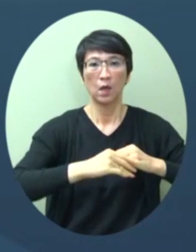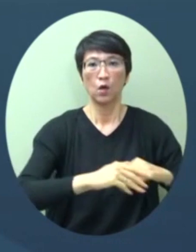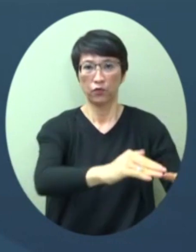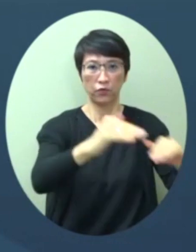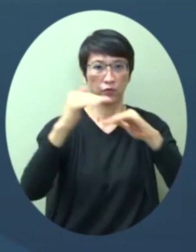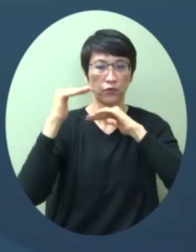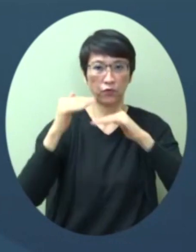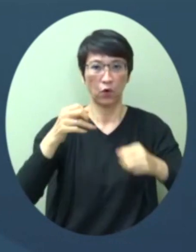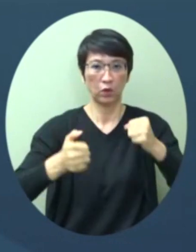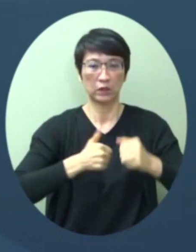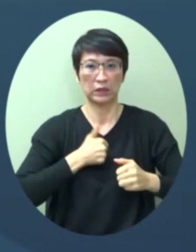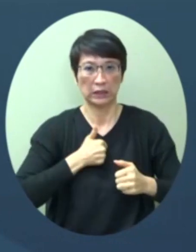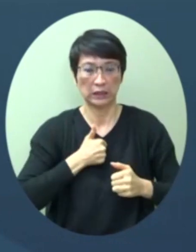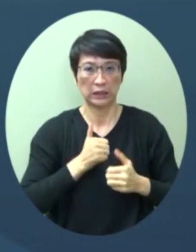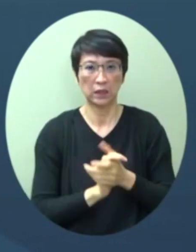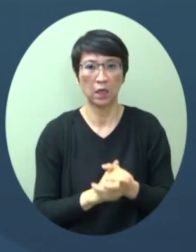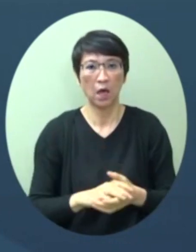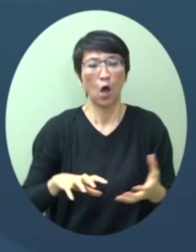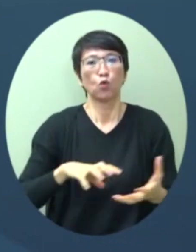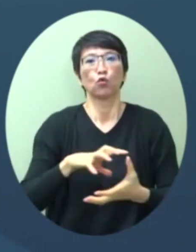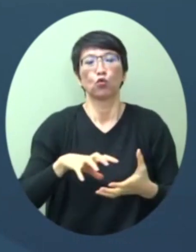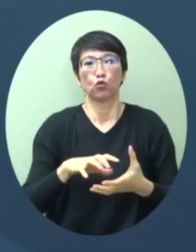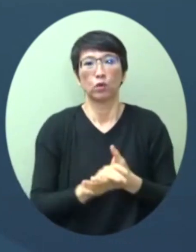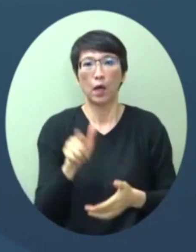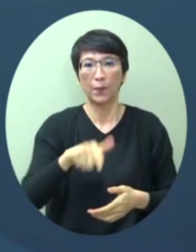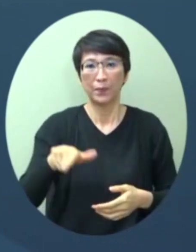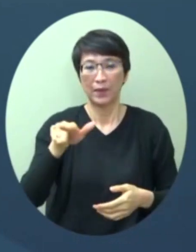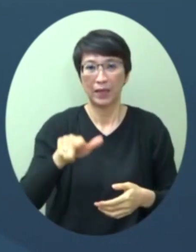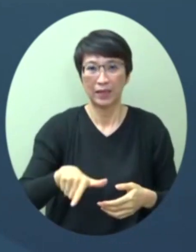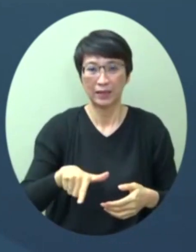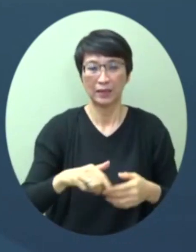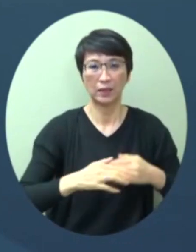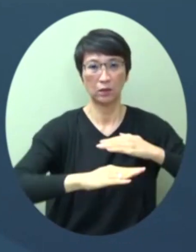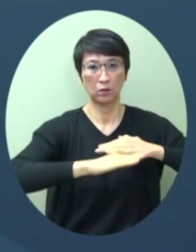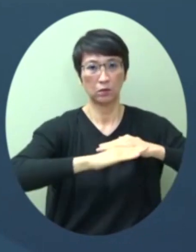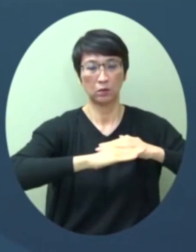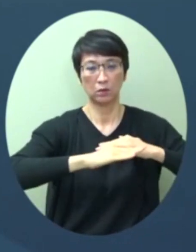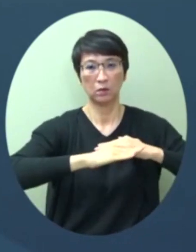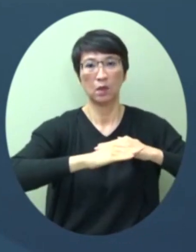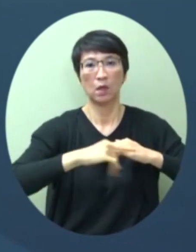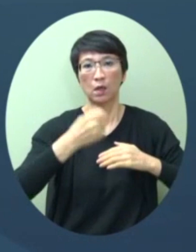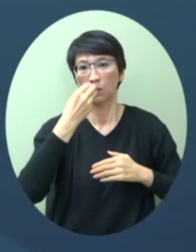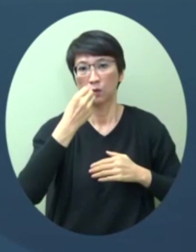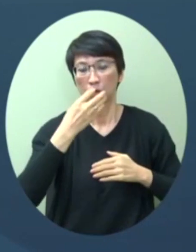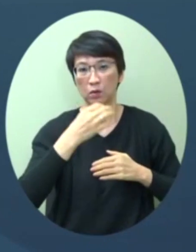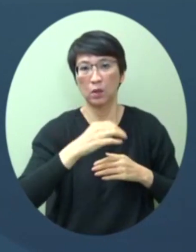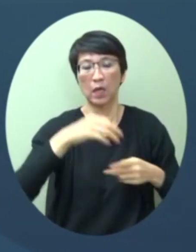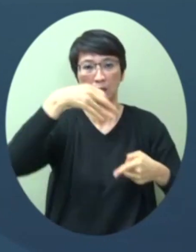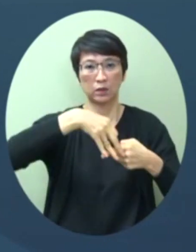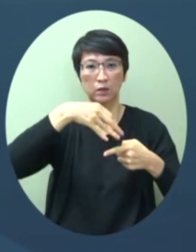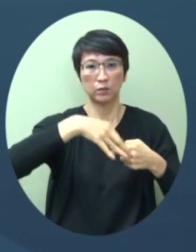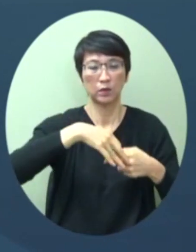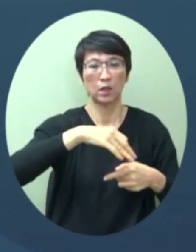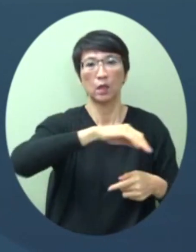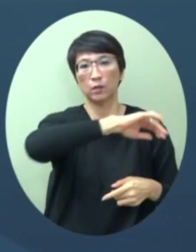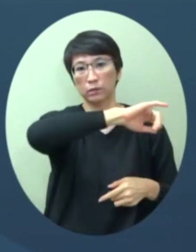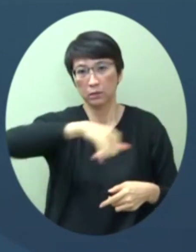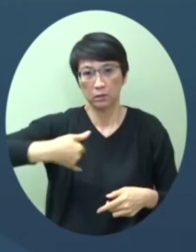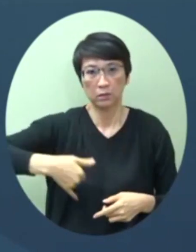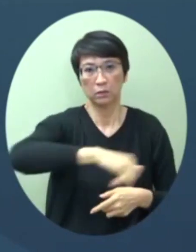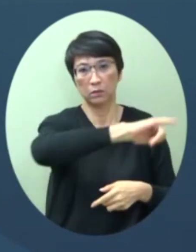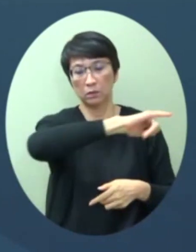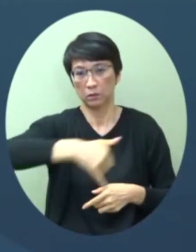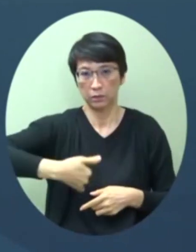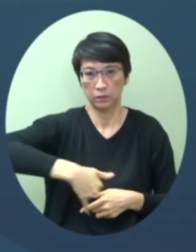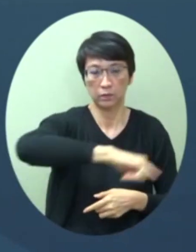因為我們大概有八千個跨境的貨車司機每天就是來回經過深圳口岸來運送在內